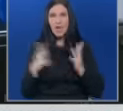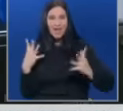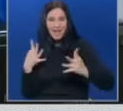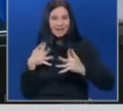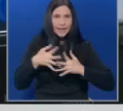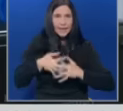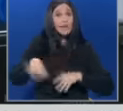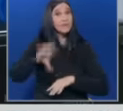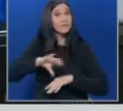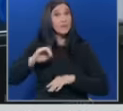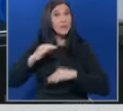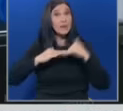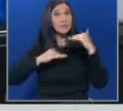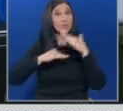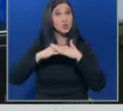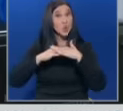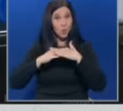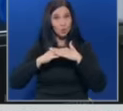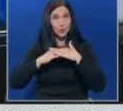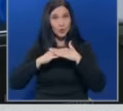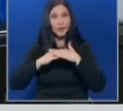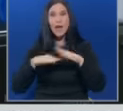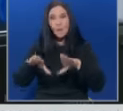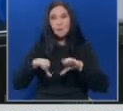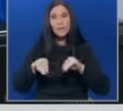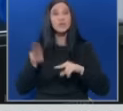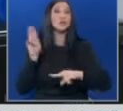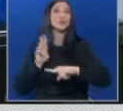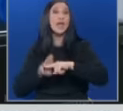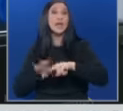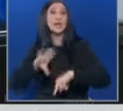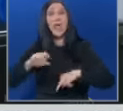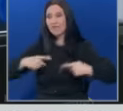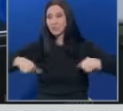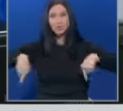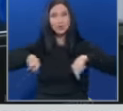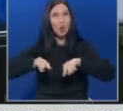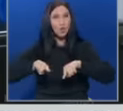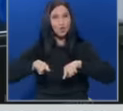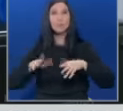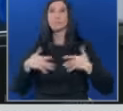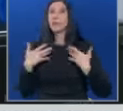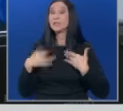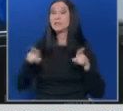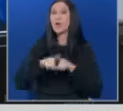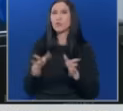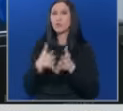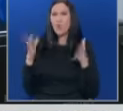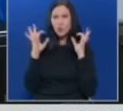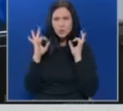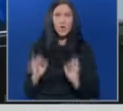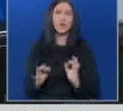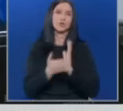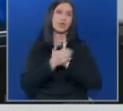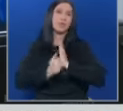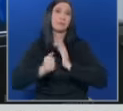Интегрирането в европейските ни структури, приемането в Шенген, в еврозоната, изисква както много сериозен